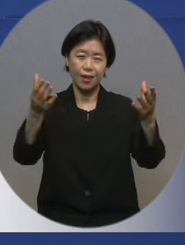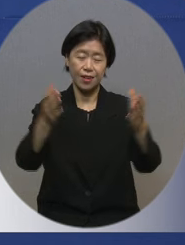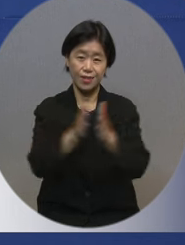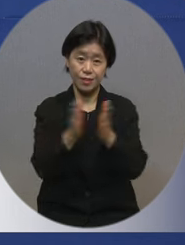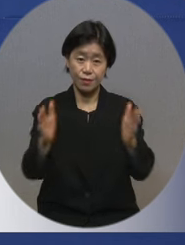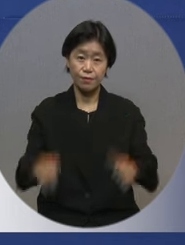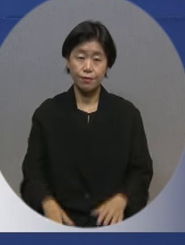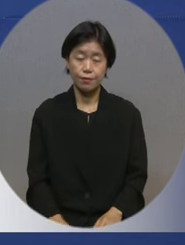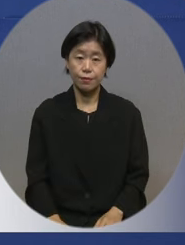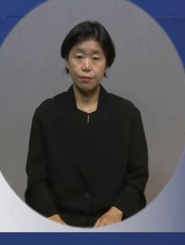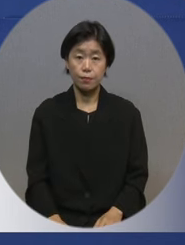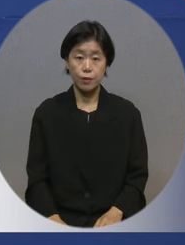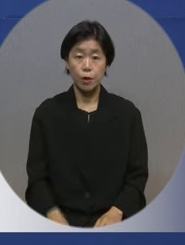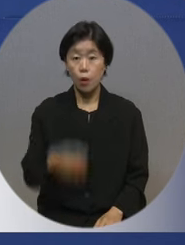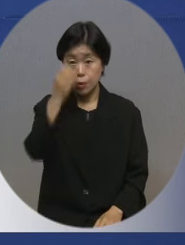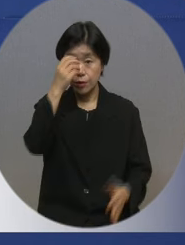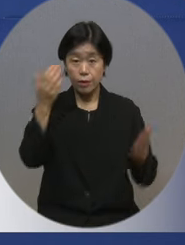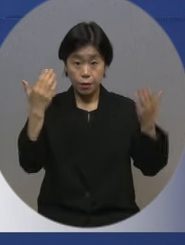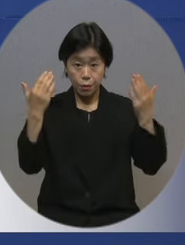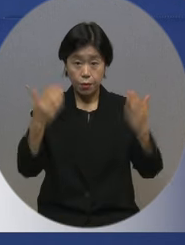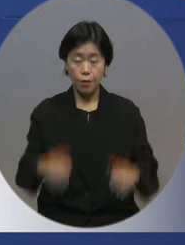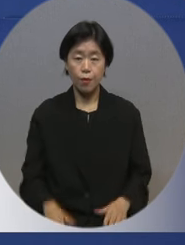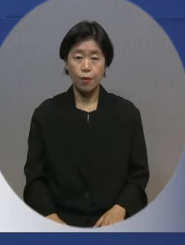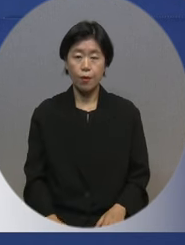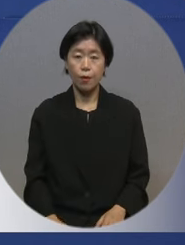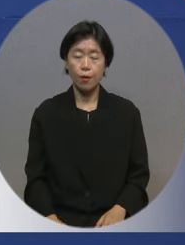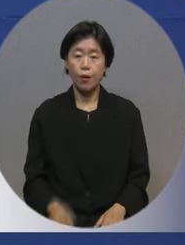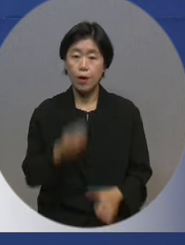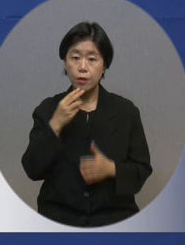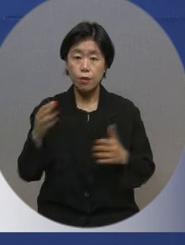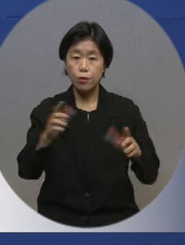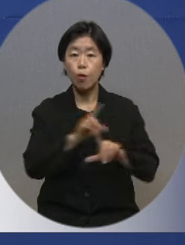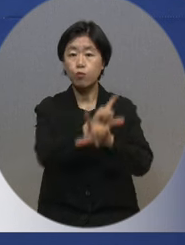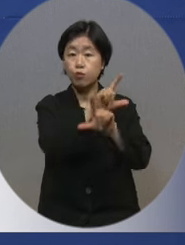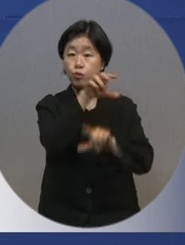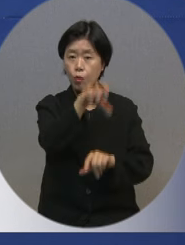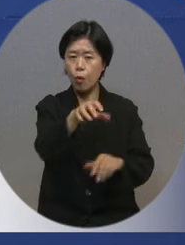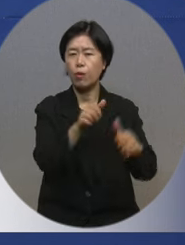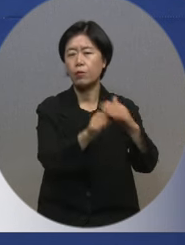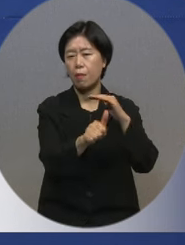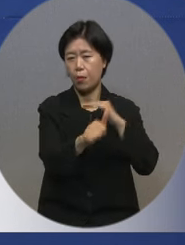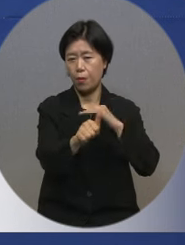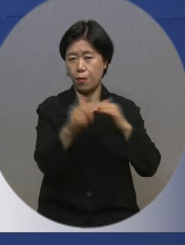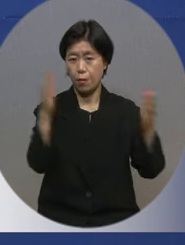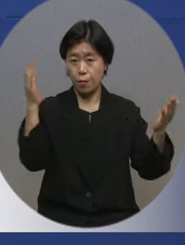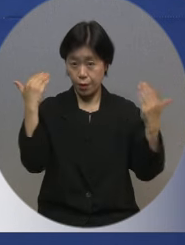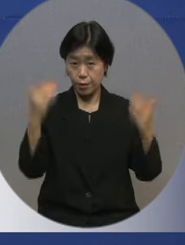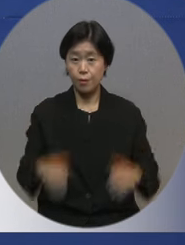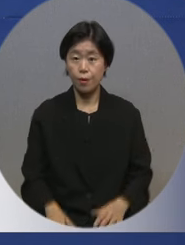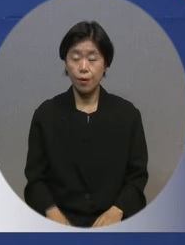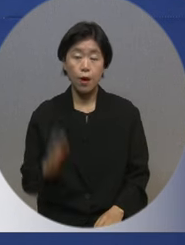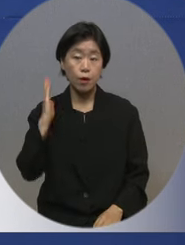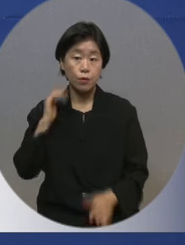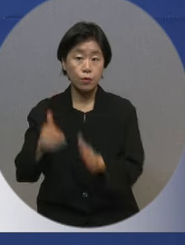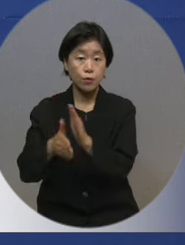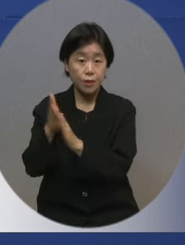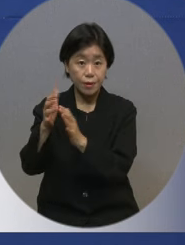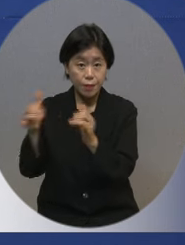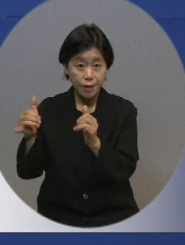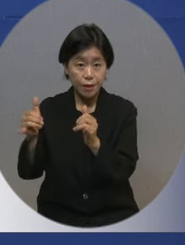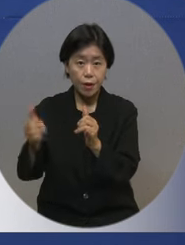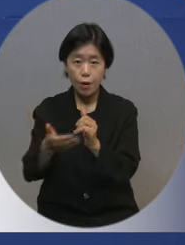저희 의정부 고등학교는 경기 북부의 명문고로서 의정부 시민과 의정부시에서 받은